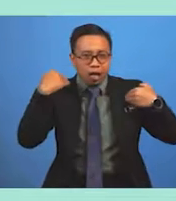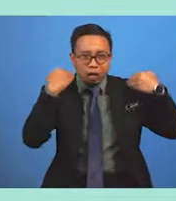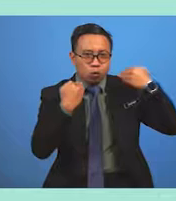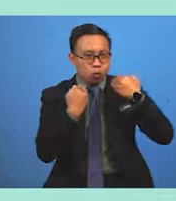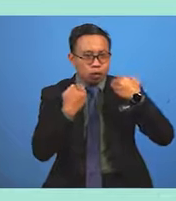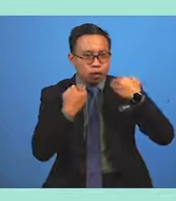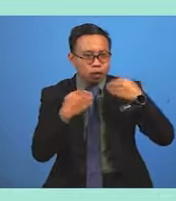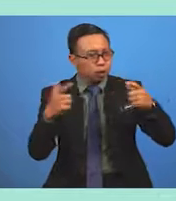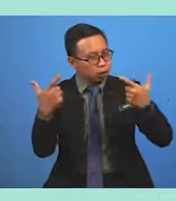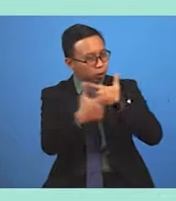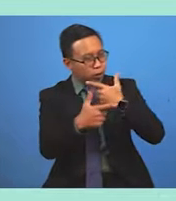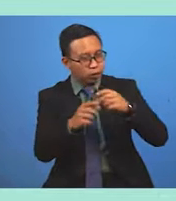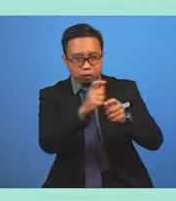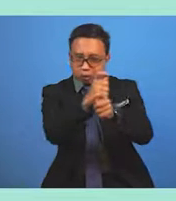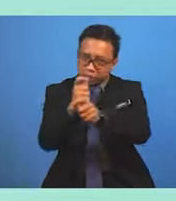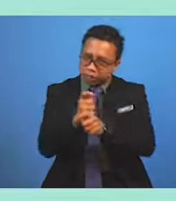menyerang ternakan?